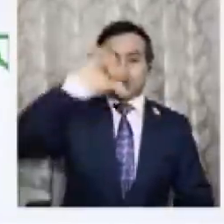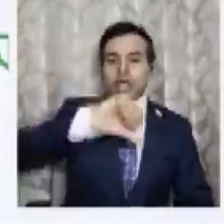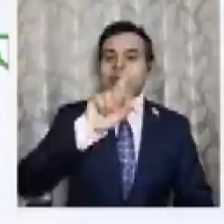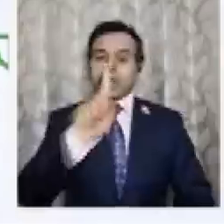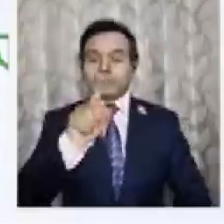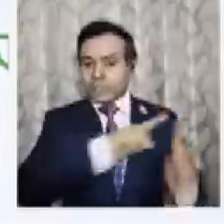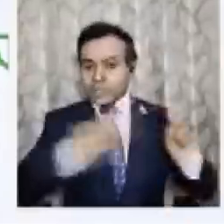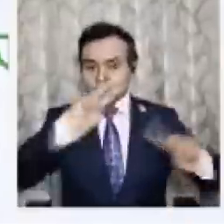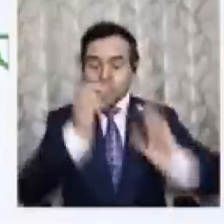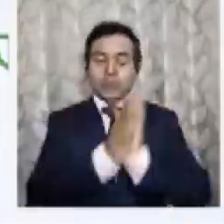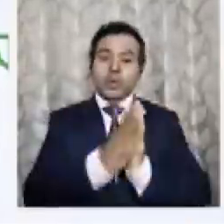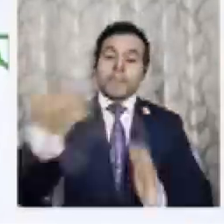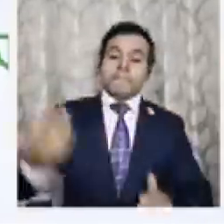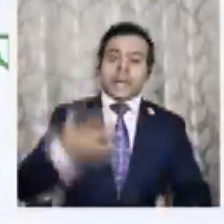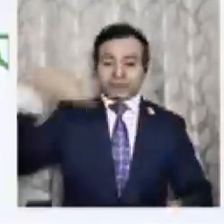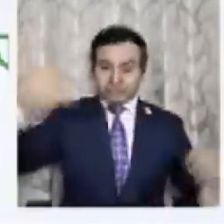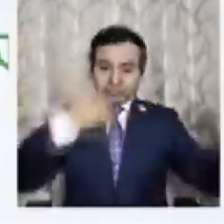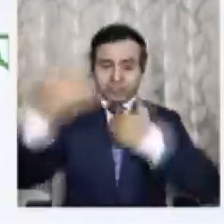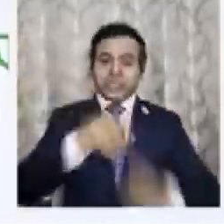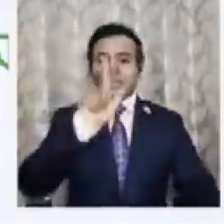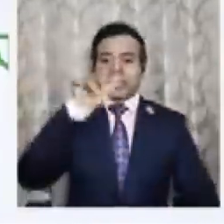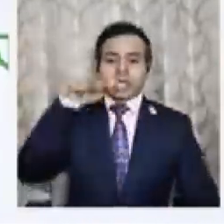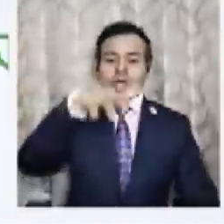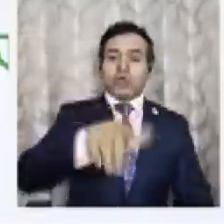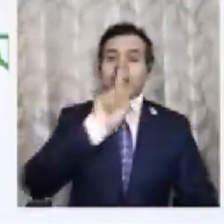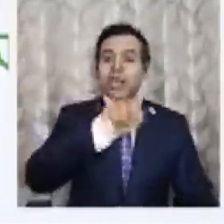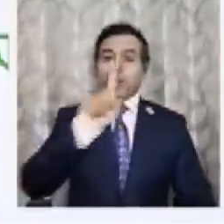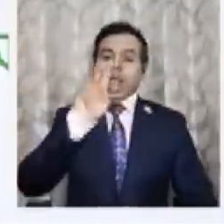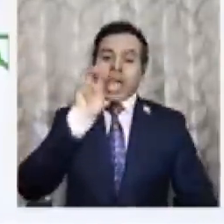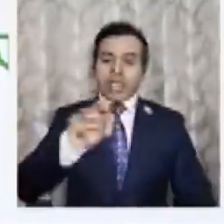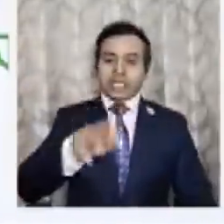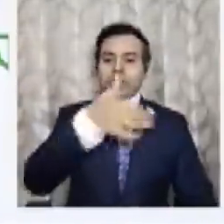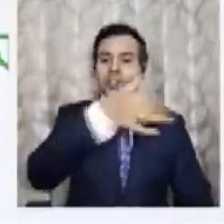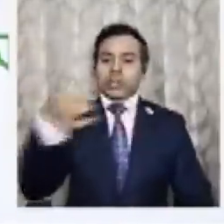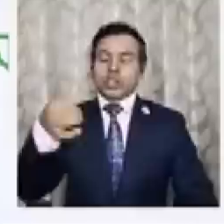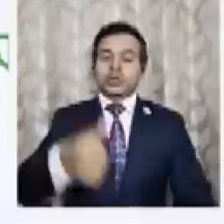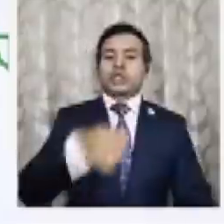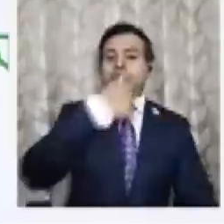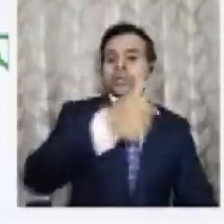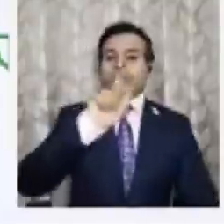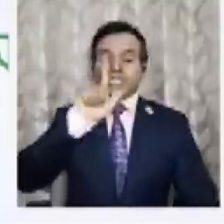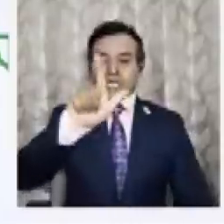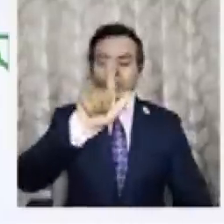সমুদ্র বন্দরে 191 জন। এ পর্যন্ত স্ক্রিনিং হয়েছে